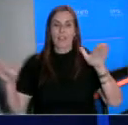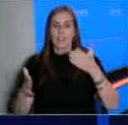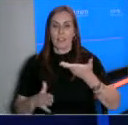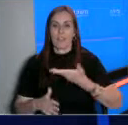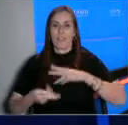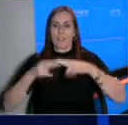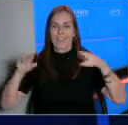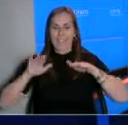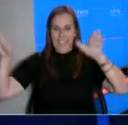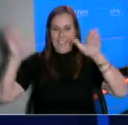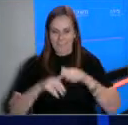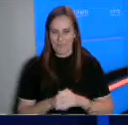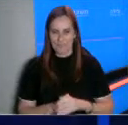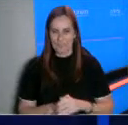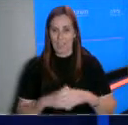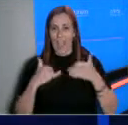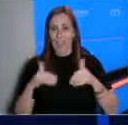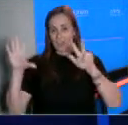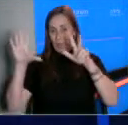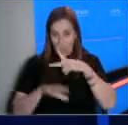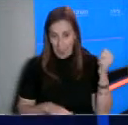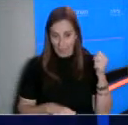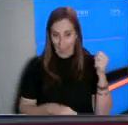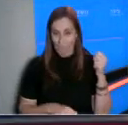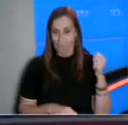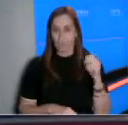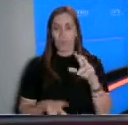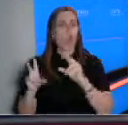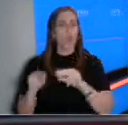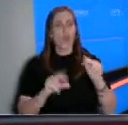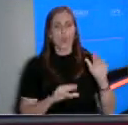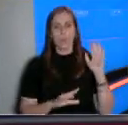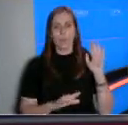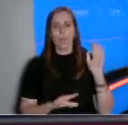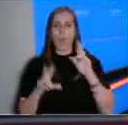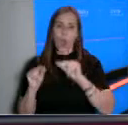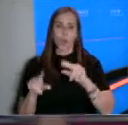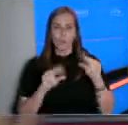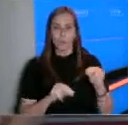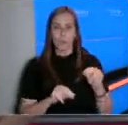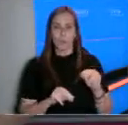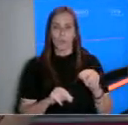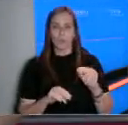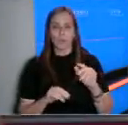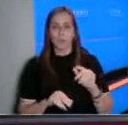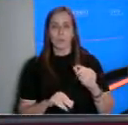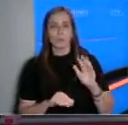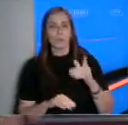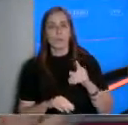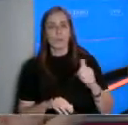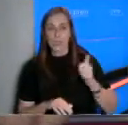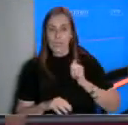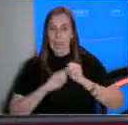גיבלו גן טייס. אז עכשיו זה גן 8200 יענו? כן, אותו סיפור. אותו סיפור. ואיפה הצבא? למה הוא לא מפרסם? אבל רגע,